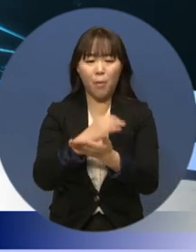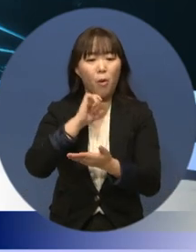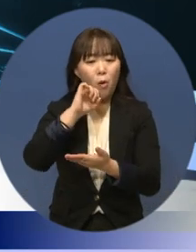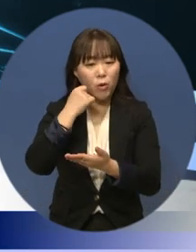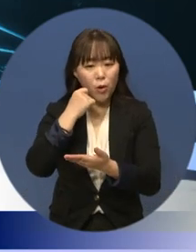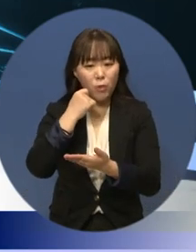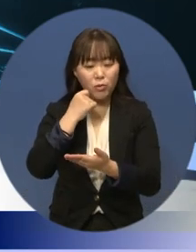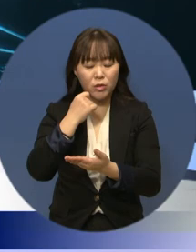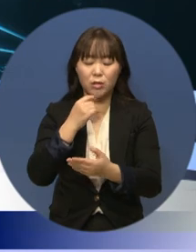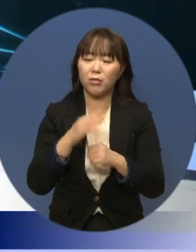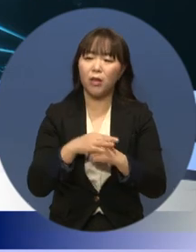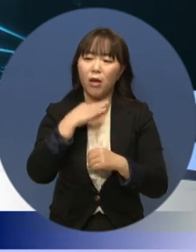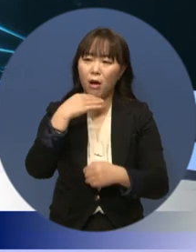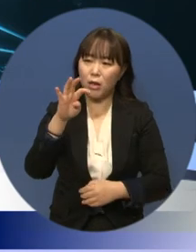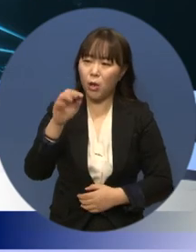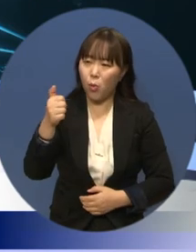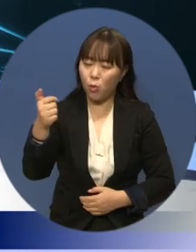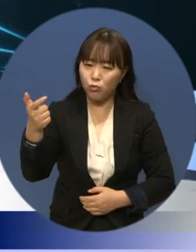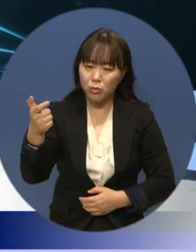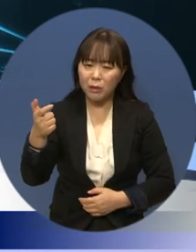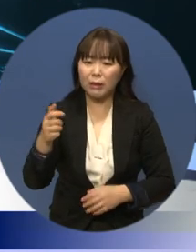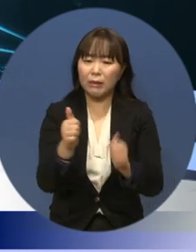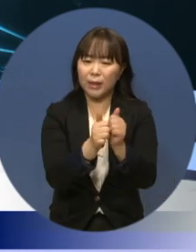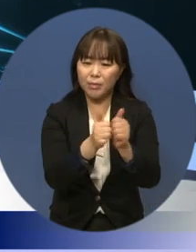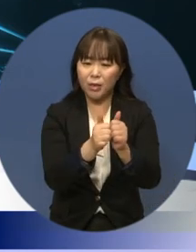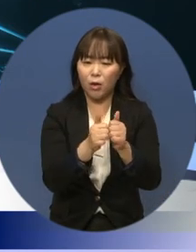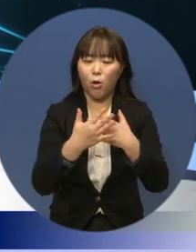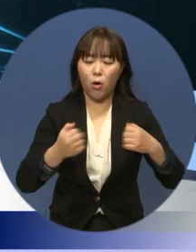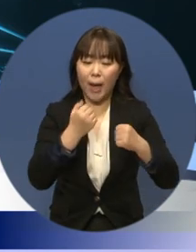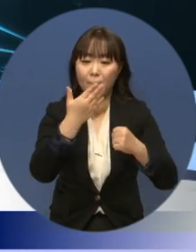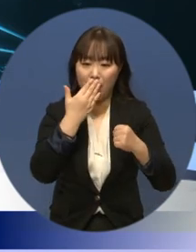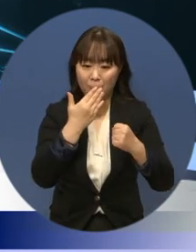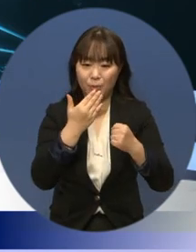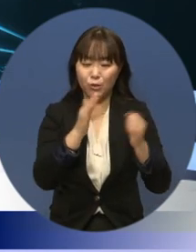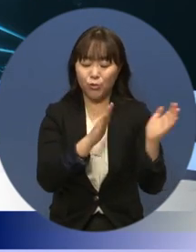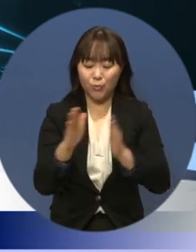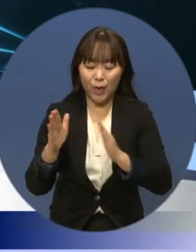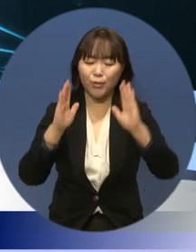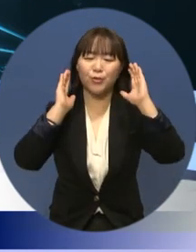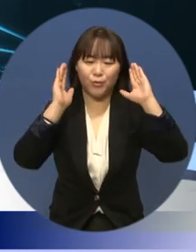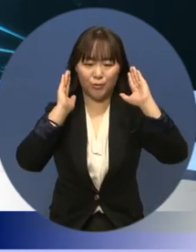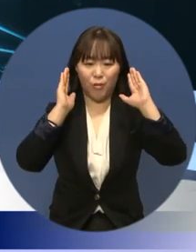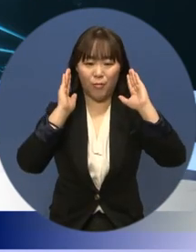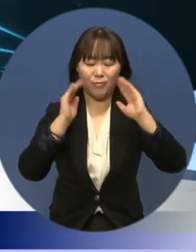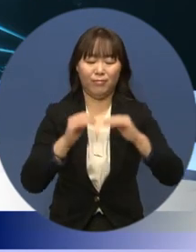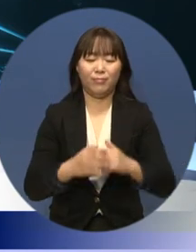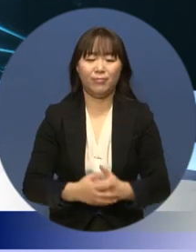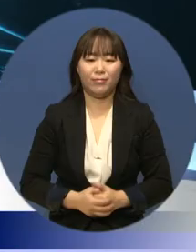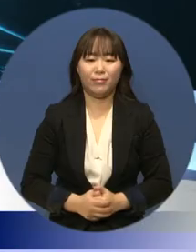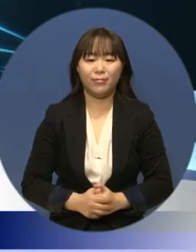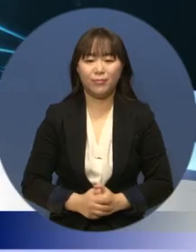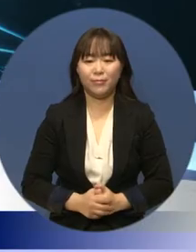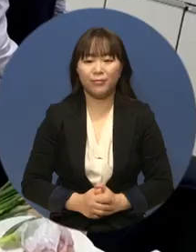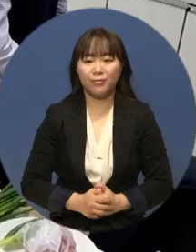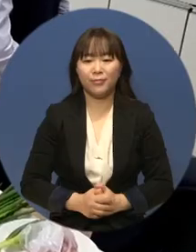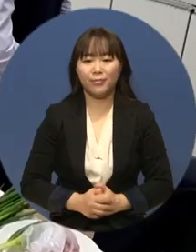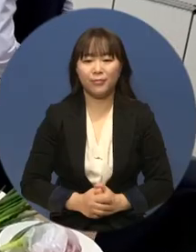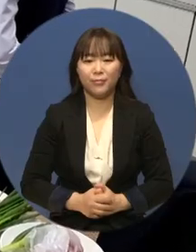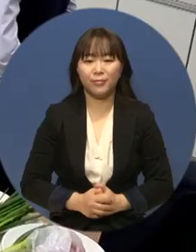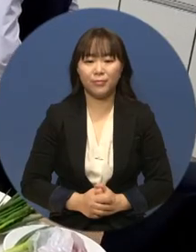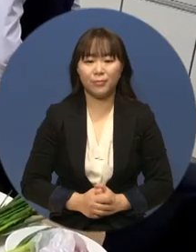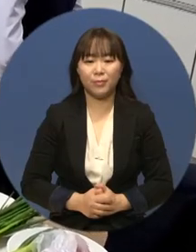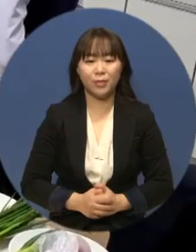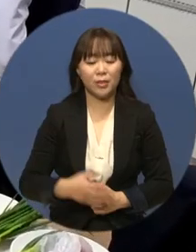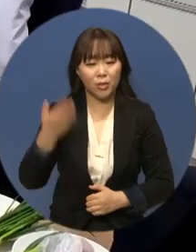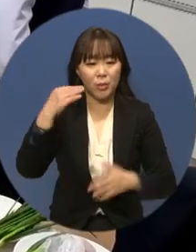저소득 중장년 남성들의 건강한 밥상을 위한 수업인데요. 자세한 소식 정은선 기자가 전합니다.